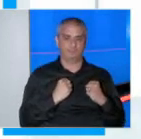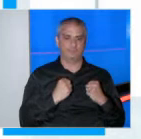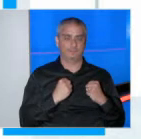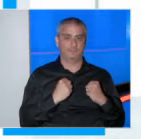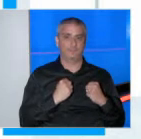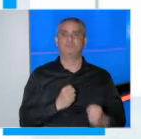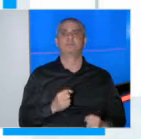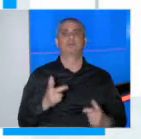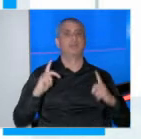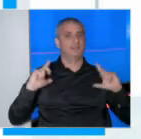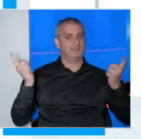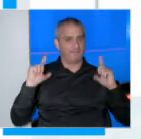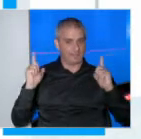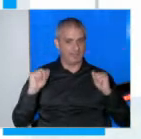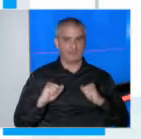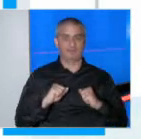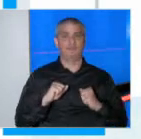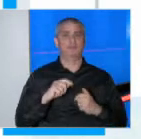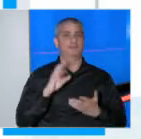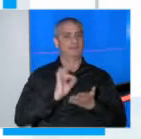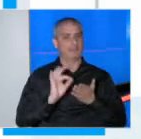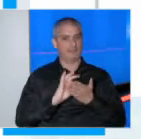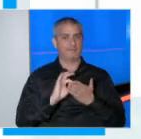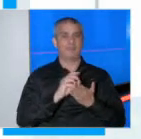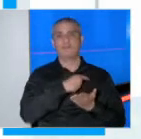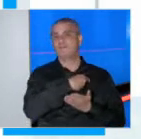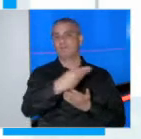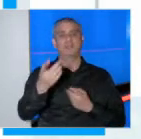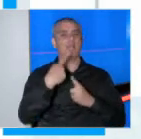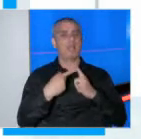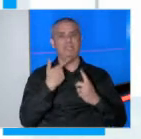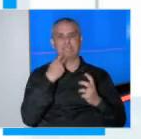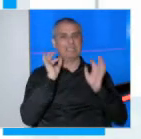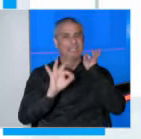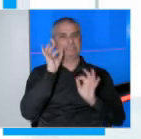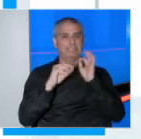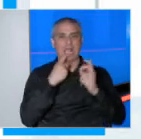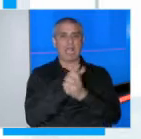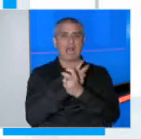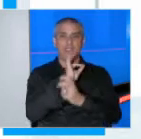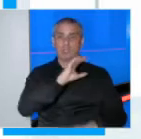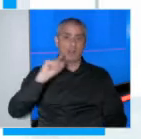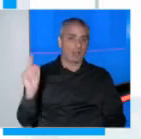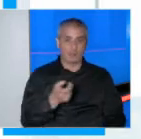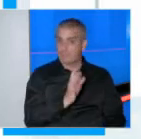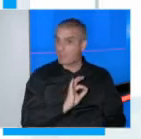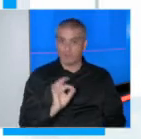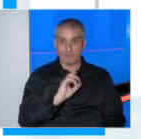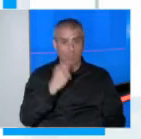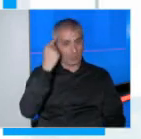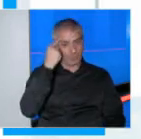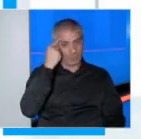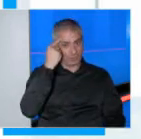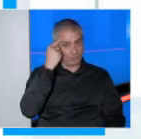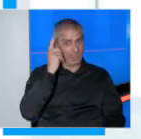כדי שאת תחיי לבטח, תבלי, תבלי, תכתבי ותפזרי את חצי הרעל שלך לכל עבר. אף פעם,